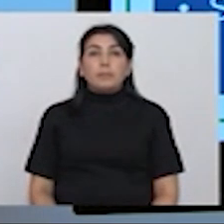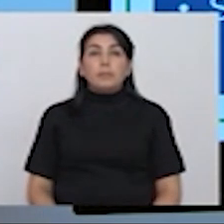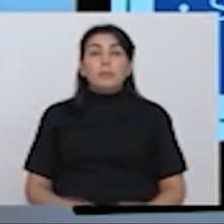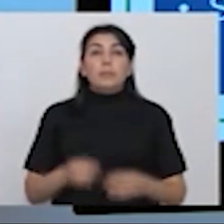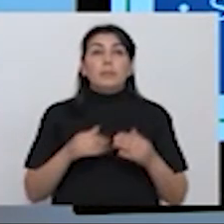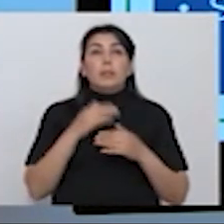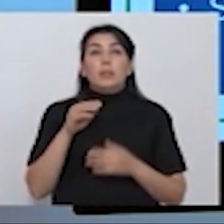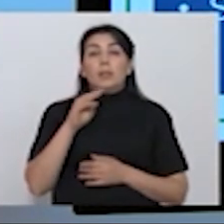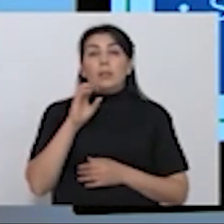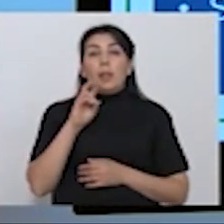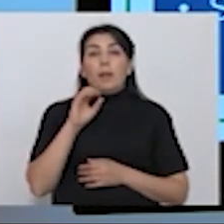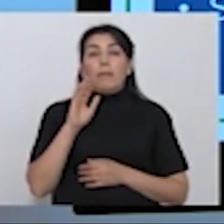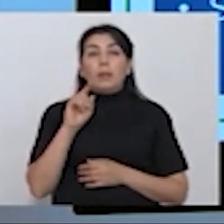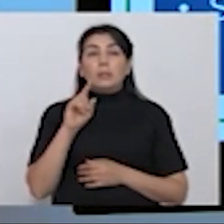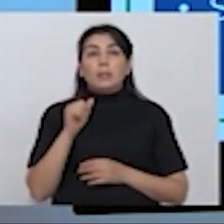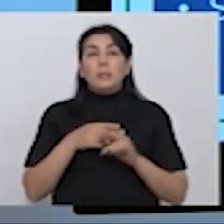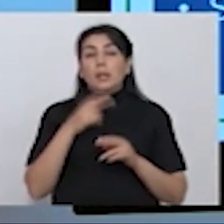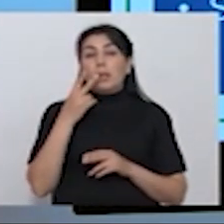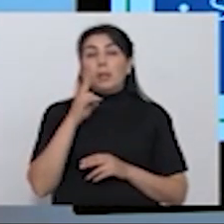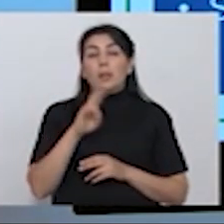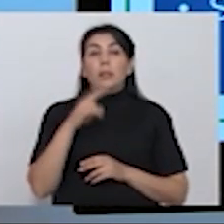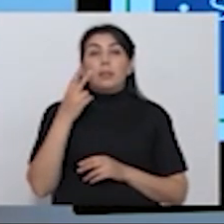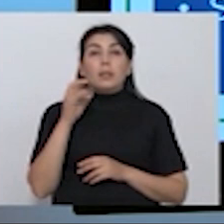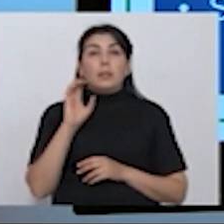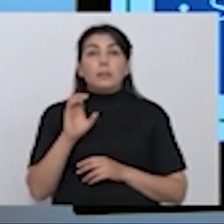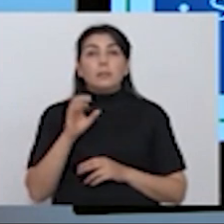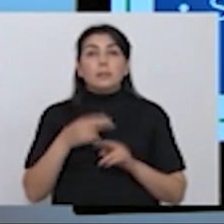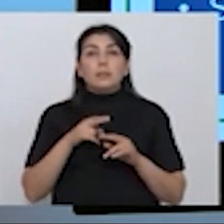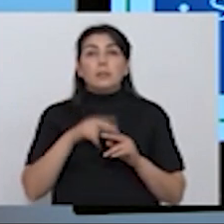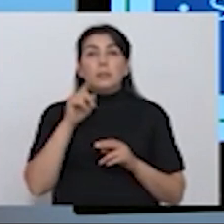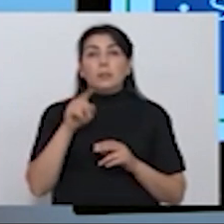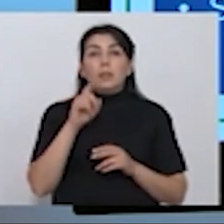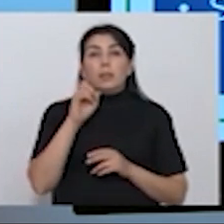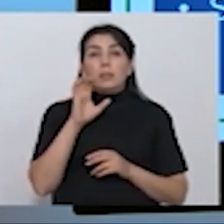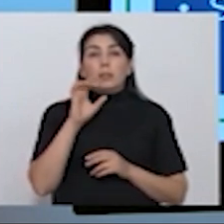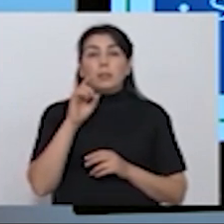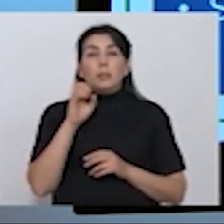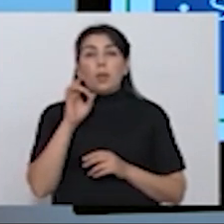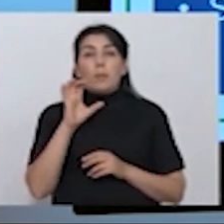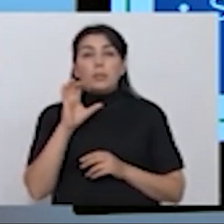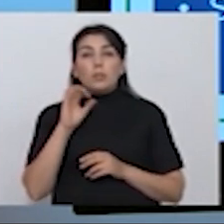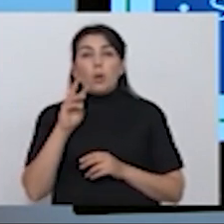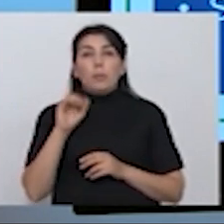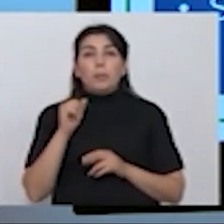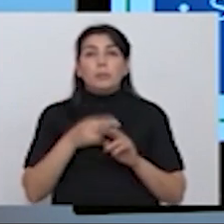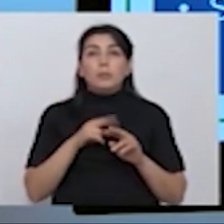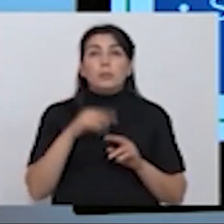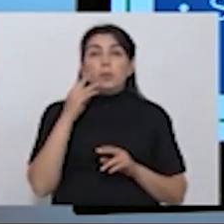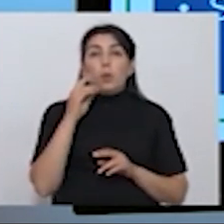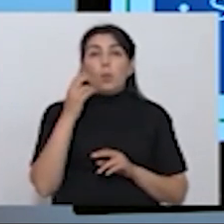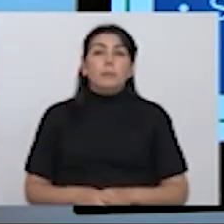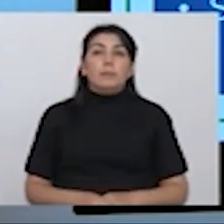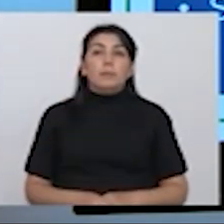Keyingi bosqichimiz telofaza 2N 2S. Ya'ni xromosomalar spirallari yechilgan qutblarga